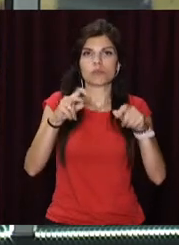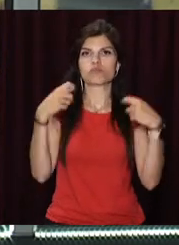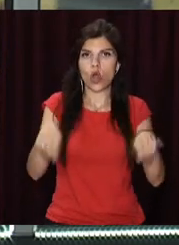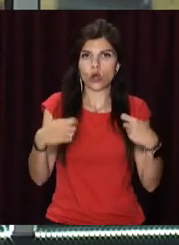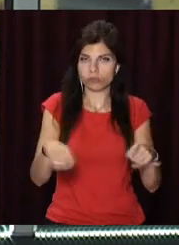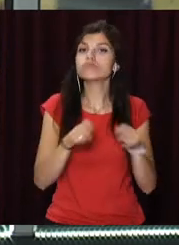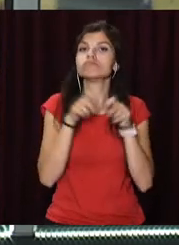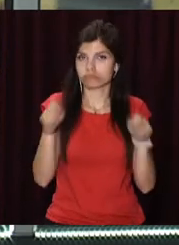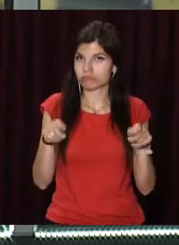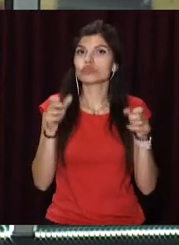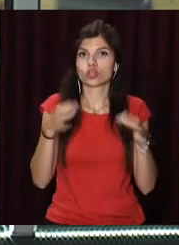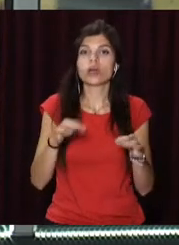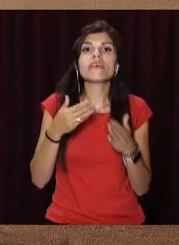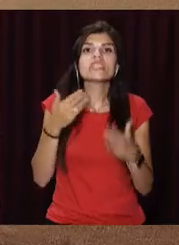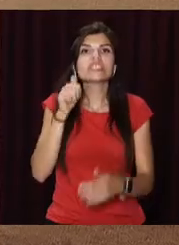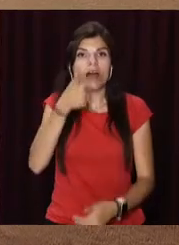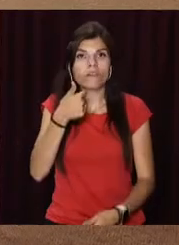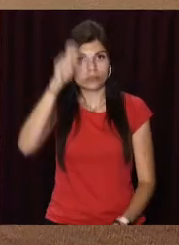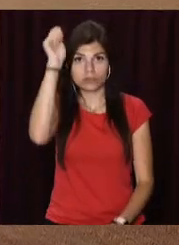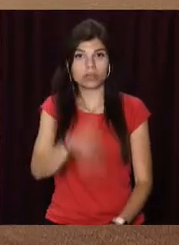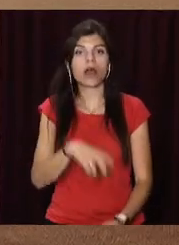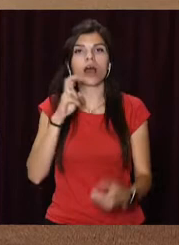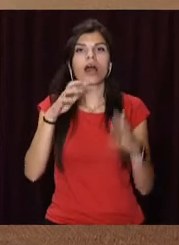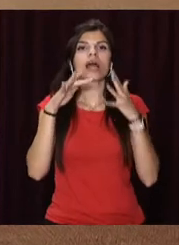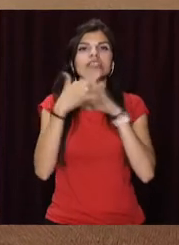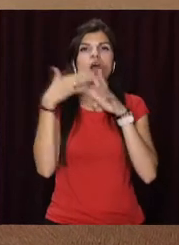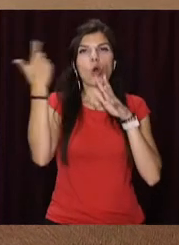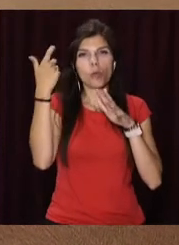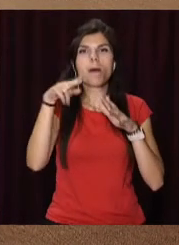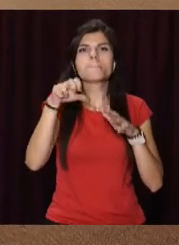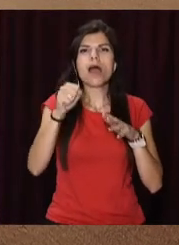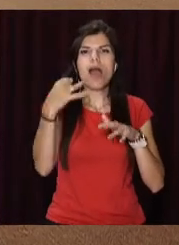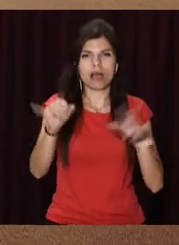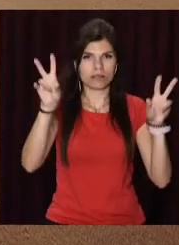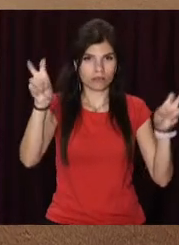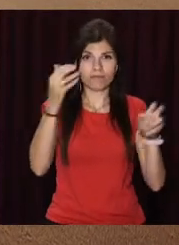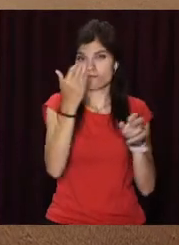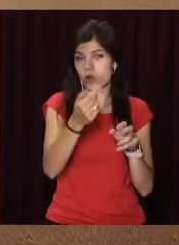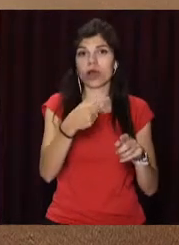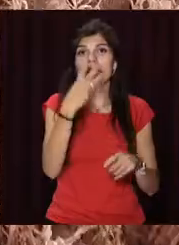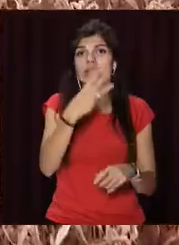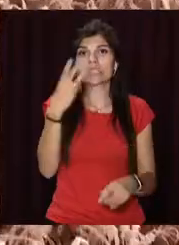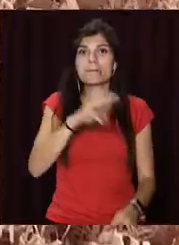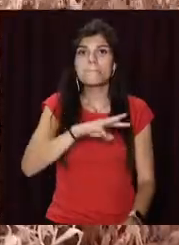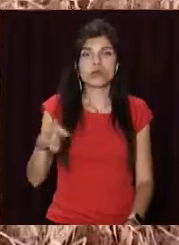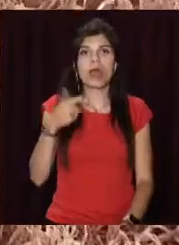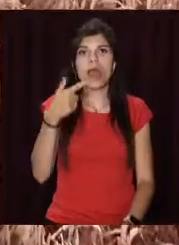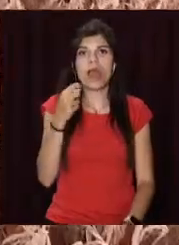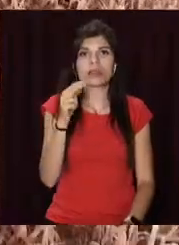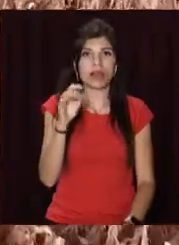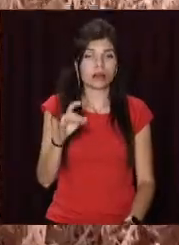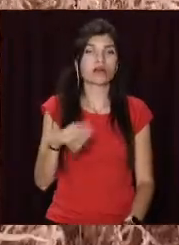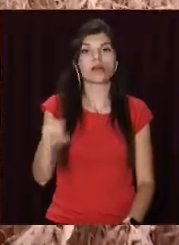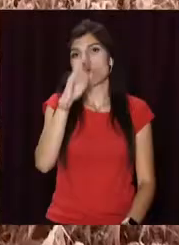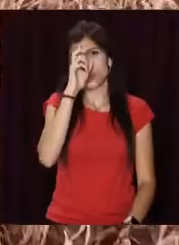можна буде продавати та купувати вже від завтра. Мова йде про сільськогосподарські приватні паї. Нині в Україні таких 33 мільйона